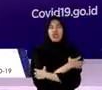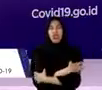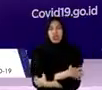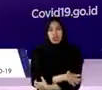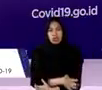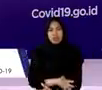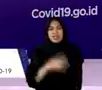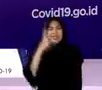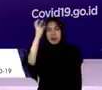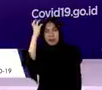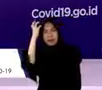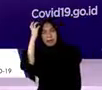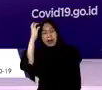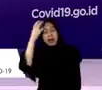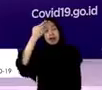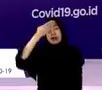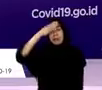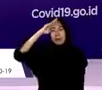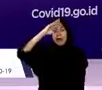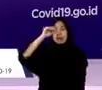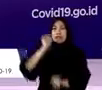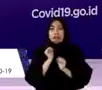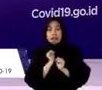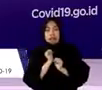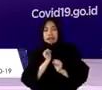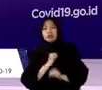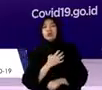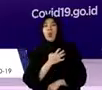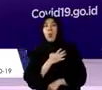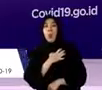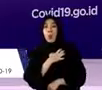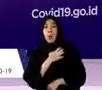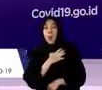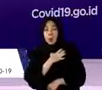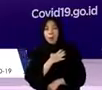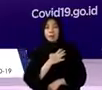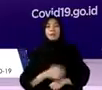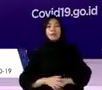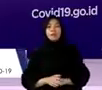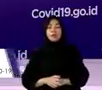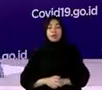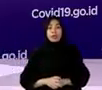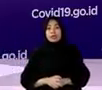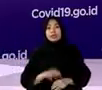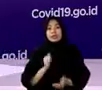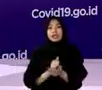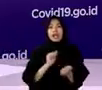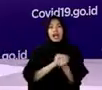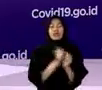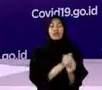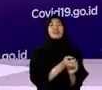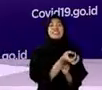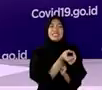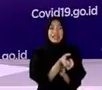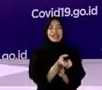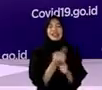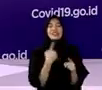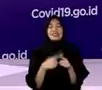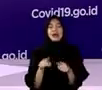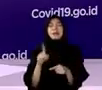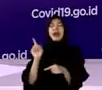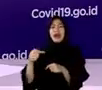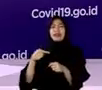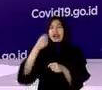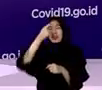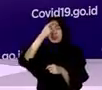sakit kepala, demam, dan jantung berdebar. Meski kasusnya jarang, ada juga ditemui